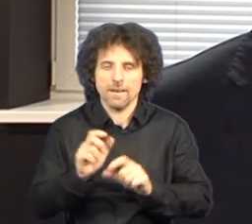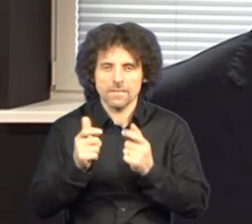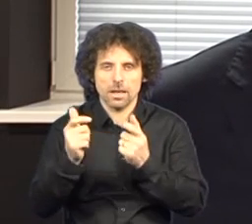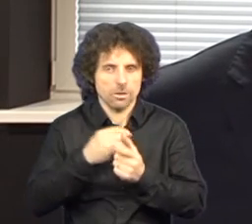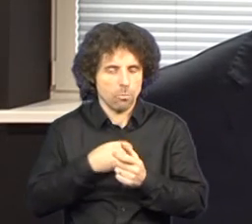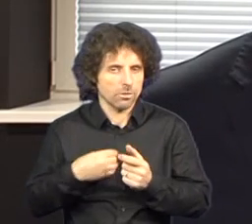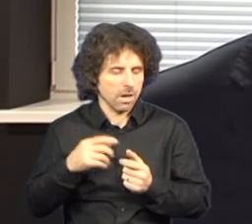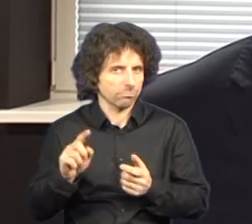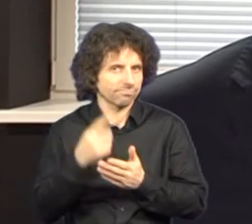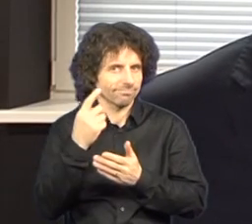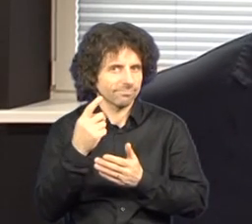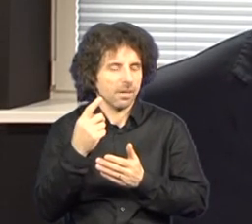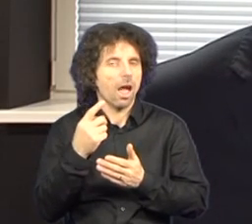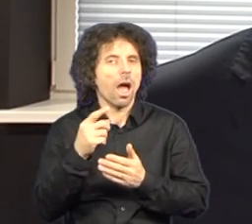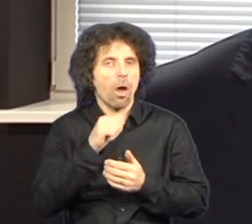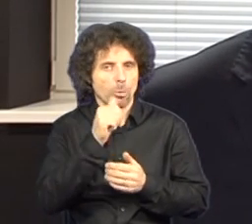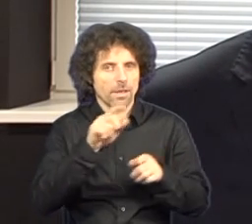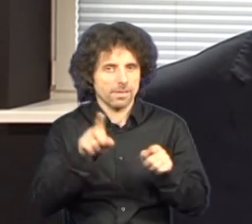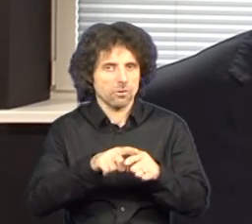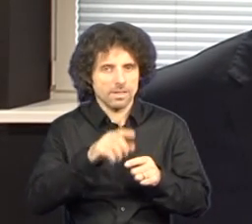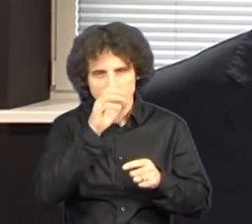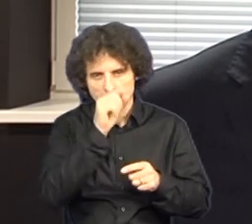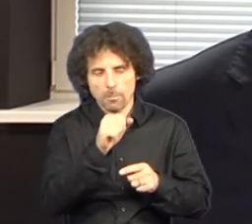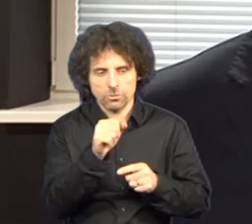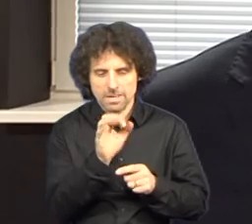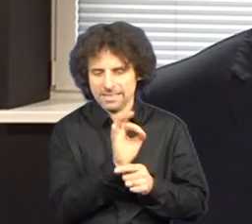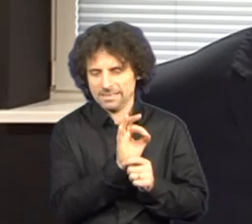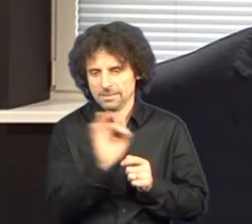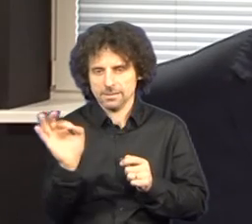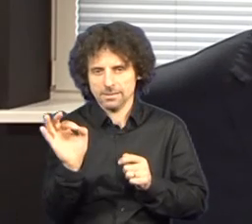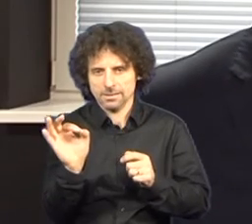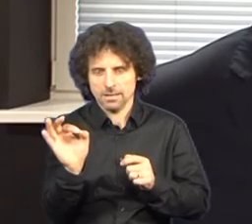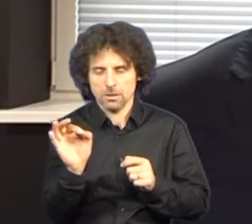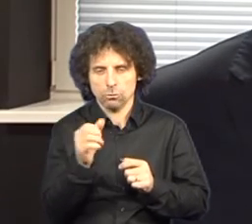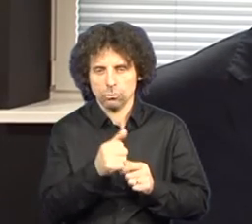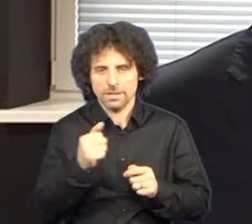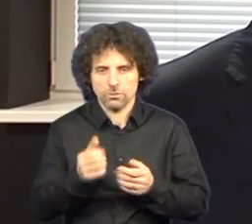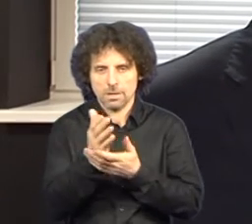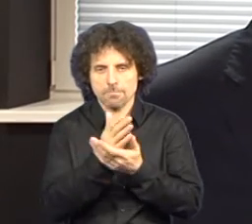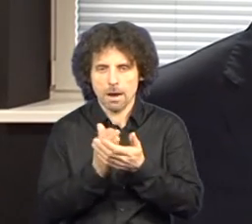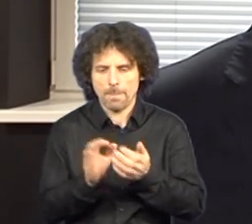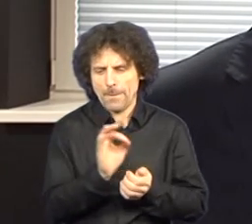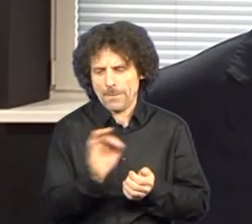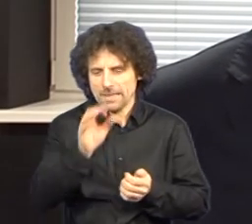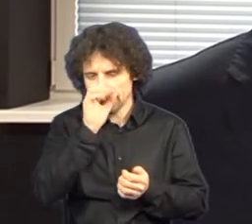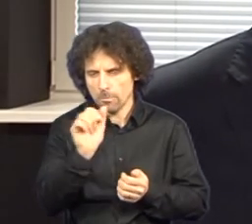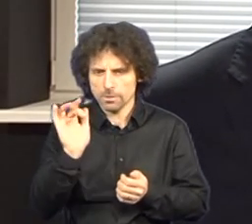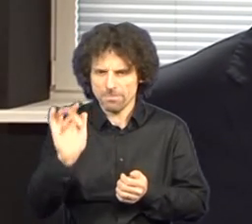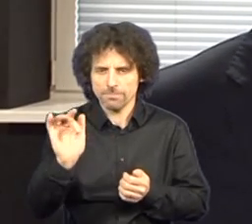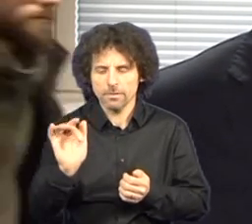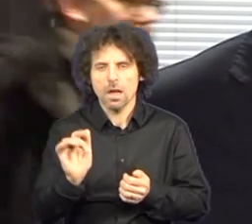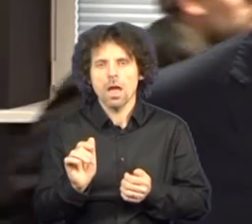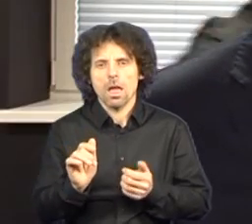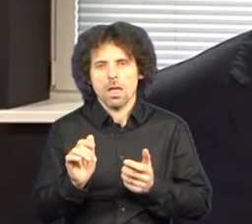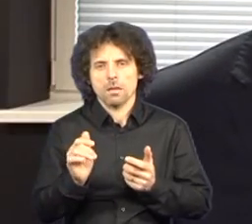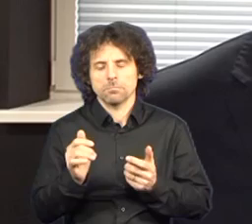polską, ale jedne z nielicznych w Europie. Zabrze zaznacza się na mapie turystycznej Polski, już wchodzi